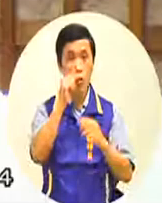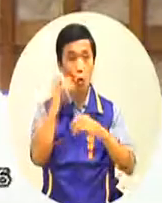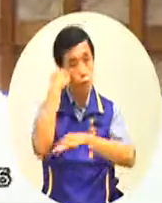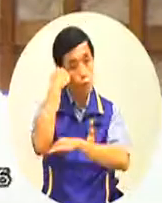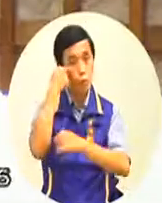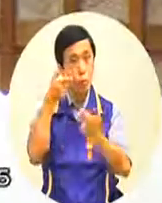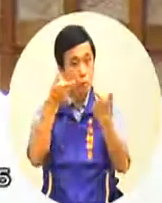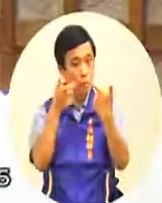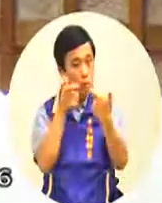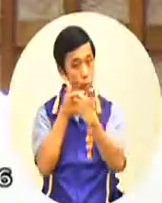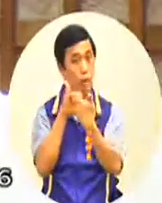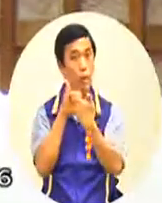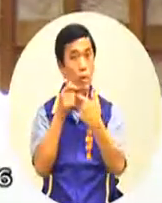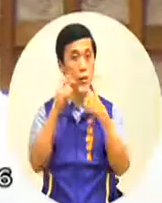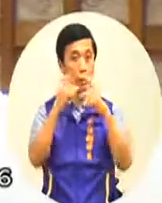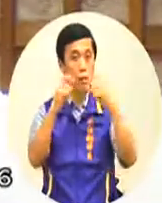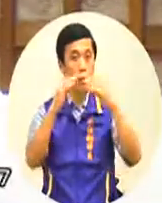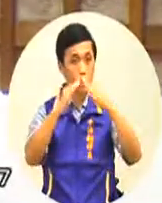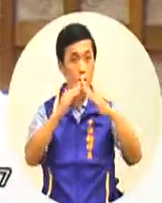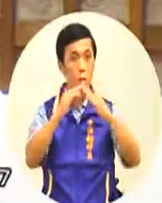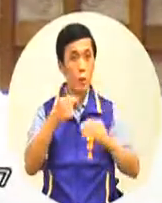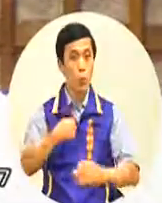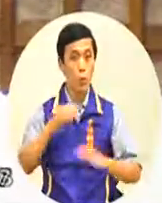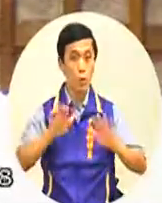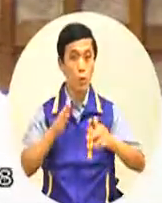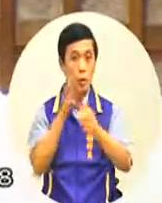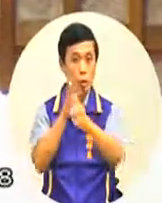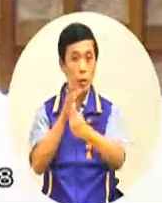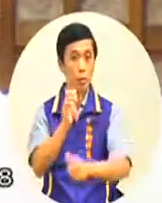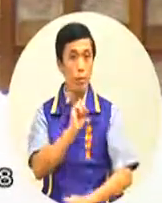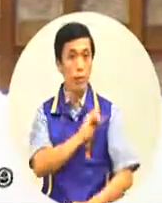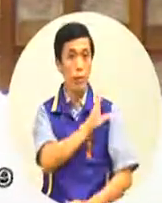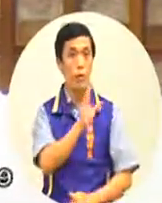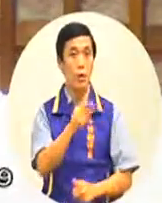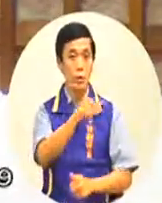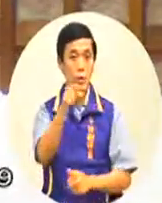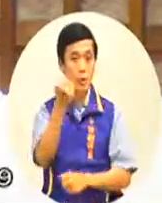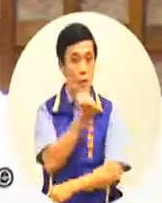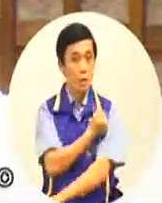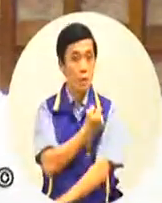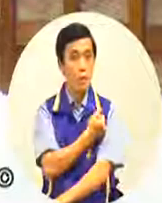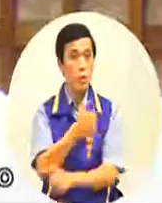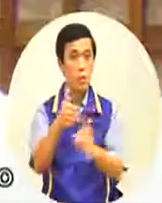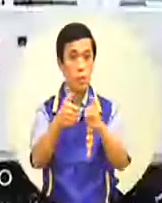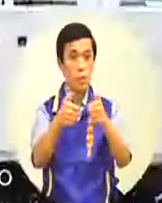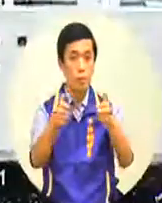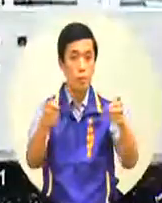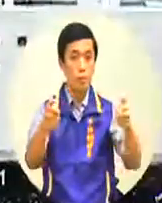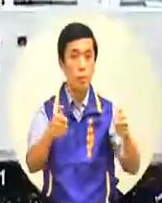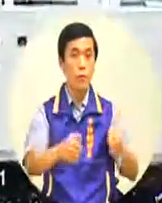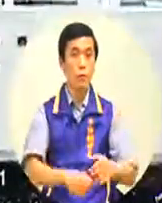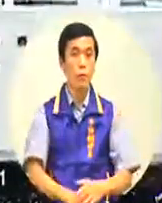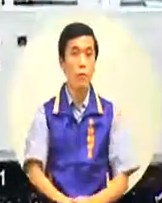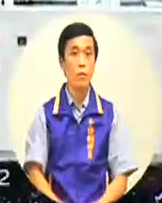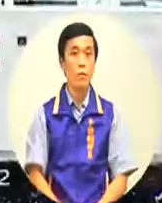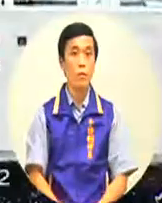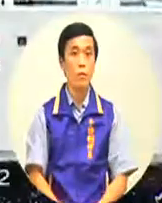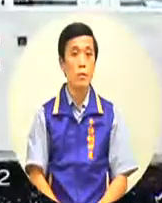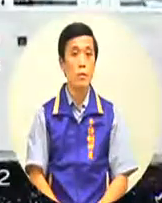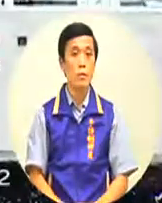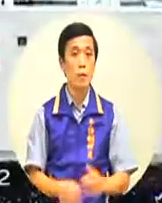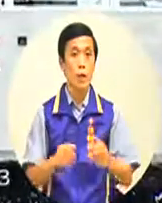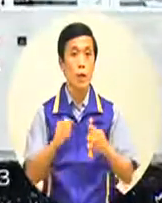啊，本席啊，今仔日的发言到这，感谢大家辛苦哈，谢谢。 哦，谢谢啊，吴明之议员